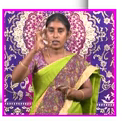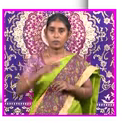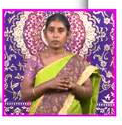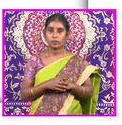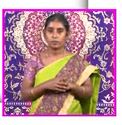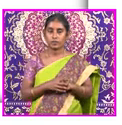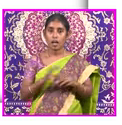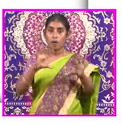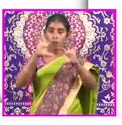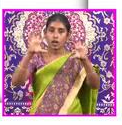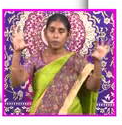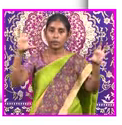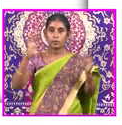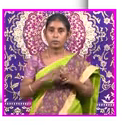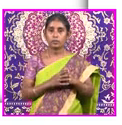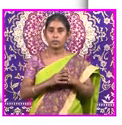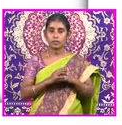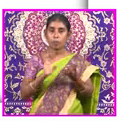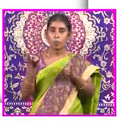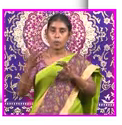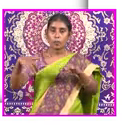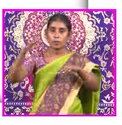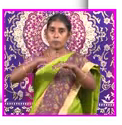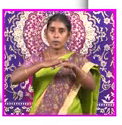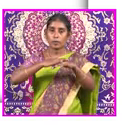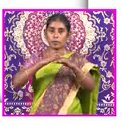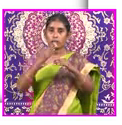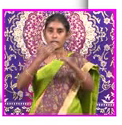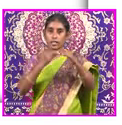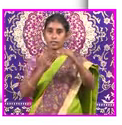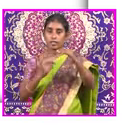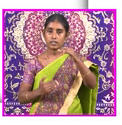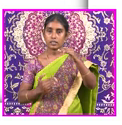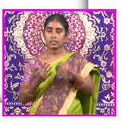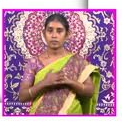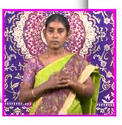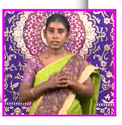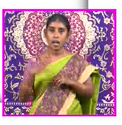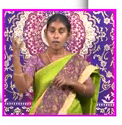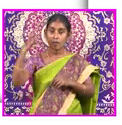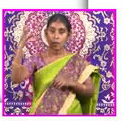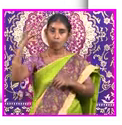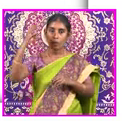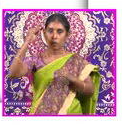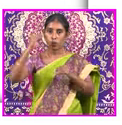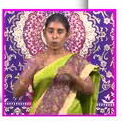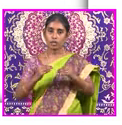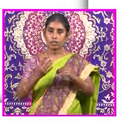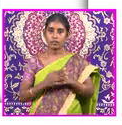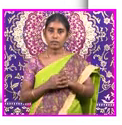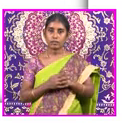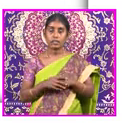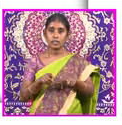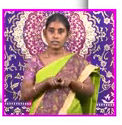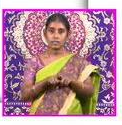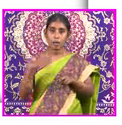வெப்பம் ஏறக்குறைய ஒரு கிலோமீட்டருக்கு 6.5 டிகிரி செல்சியஸ் வந்து குறையுது. இது ஒவ்வொரு லேயரையும் வேறுபடும். இது ஆவரேஜ் தான் நம்ம